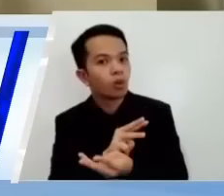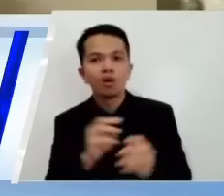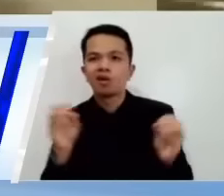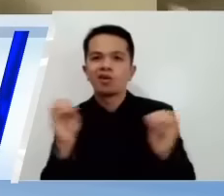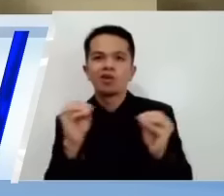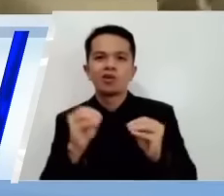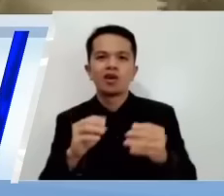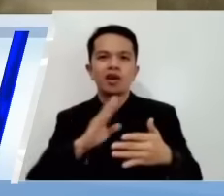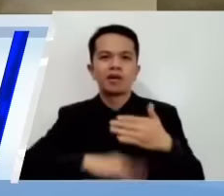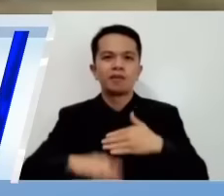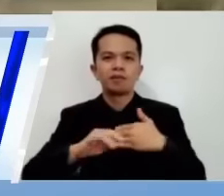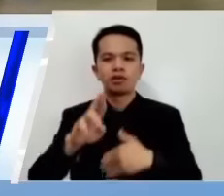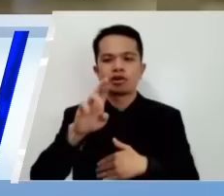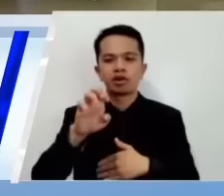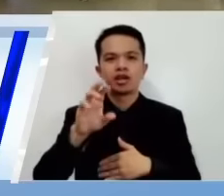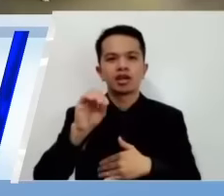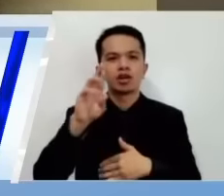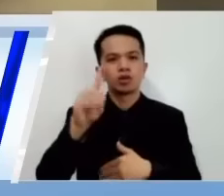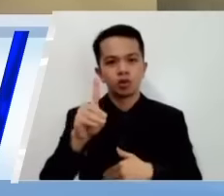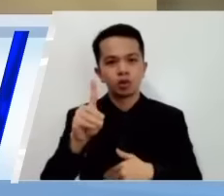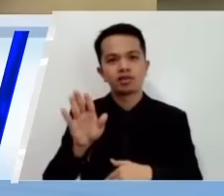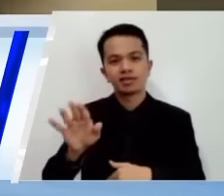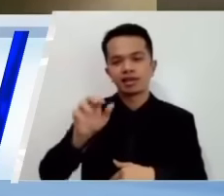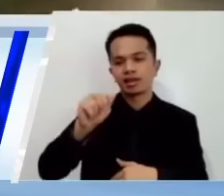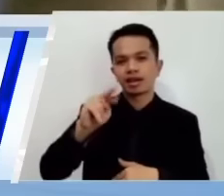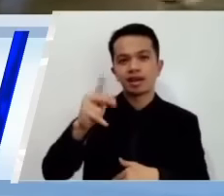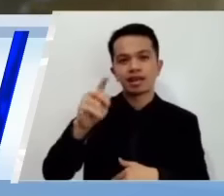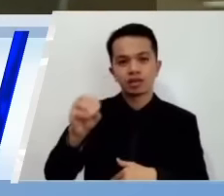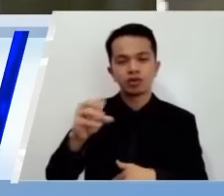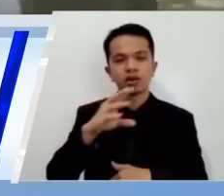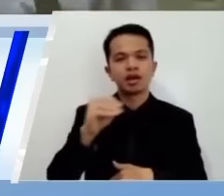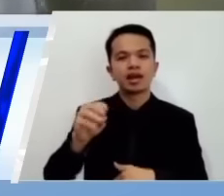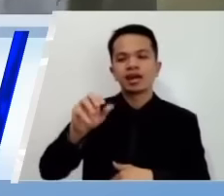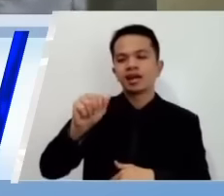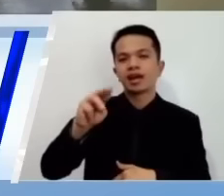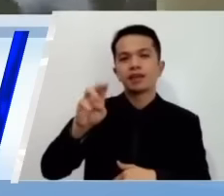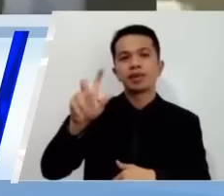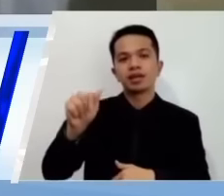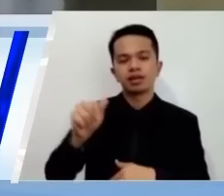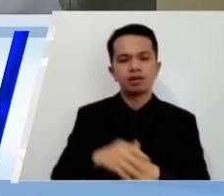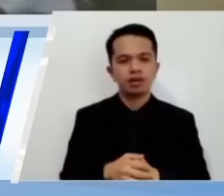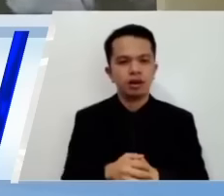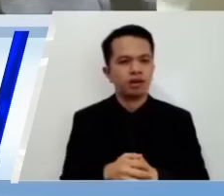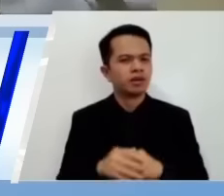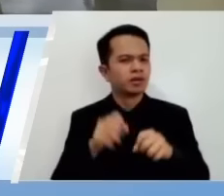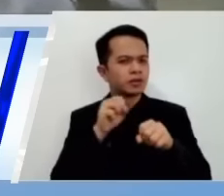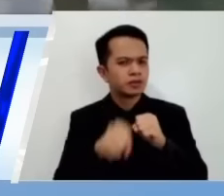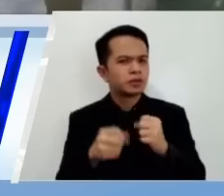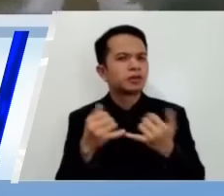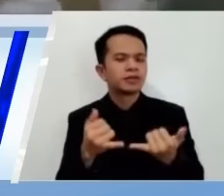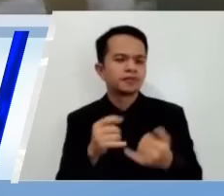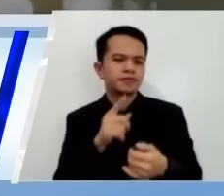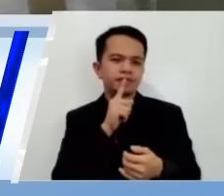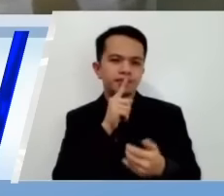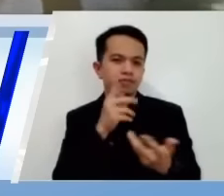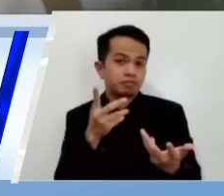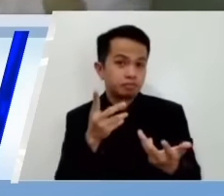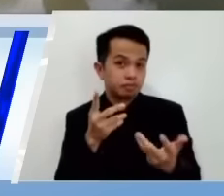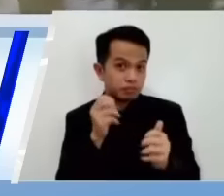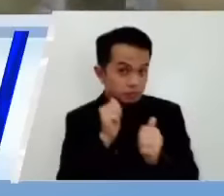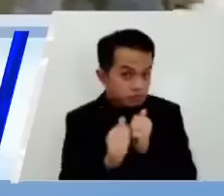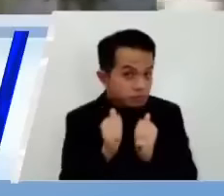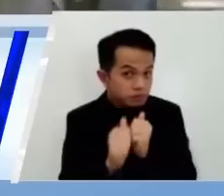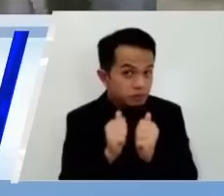all sina Angelito Guo at Amelia Leal. So, maitatanong talaga, hindi po kaya Angelito